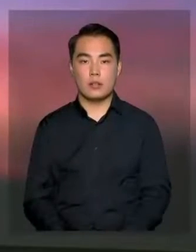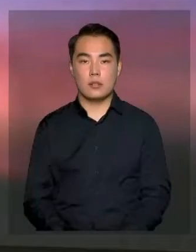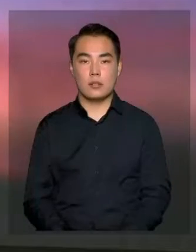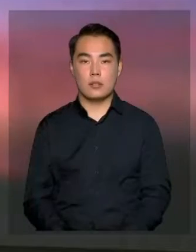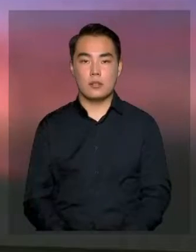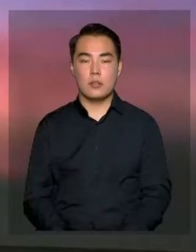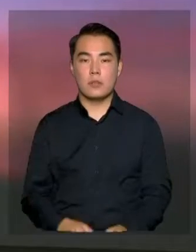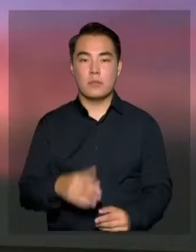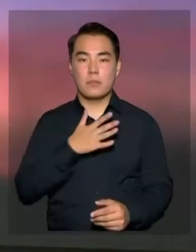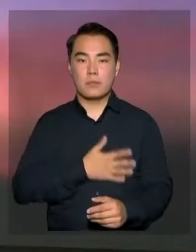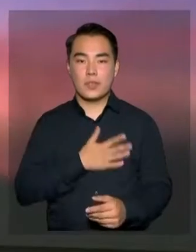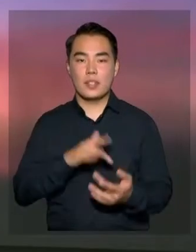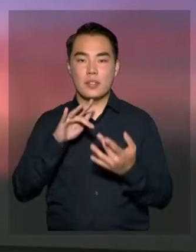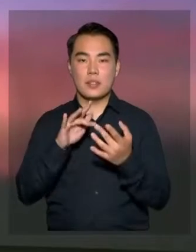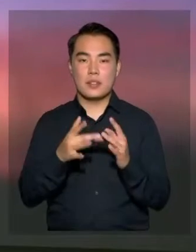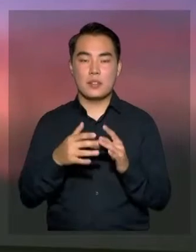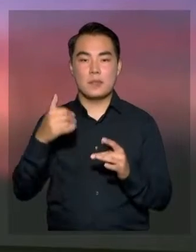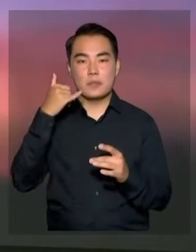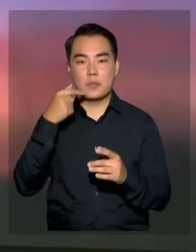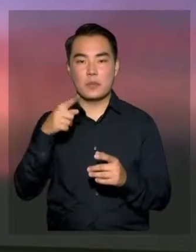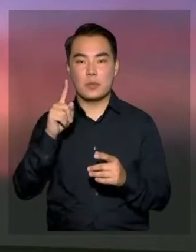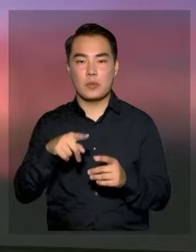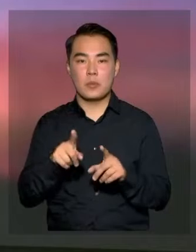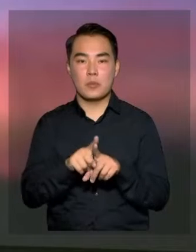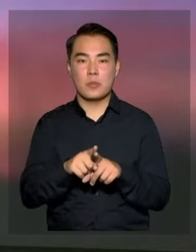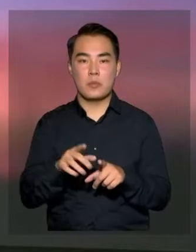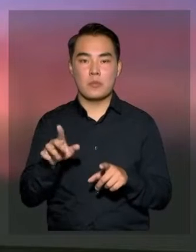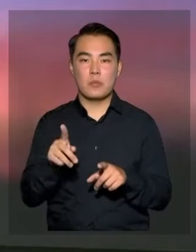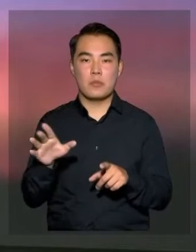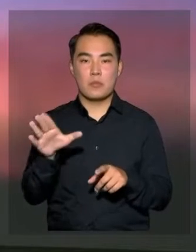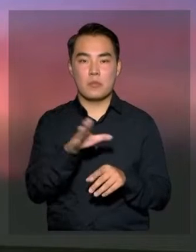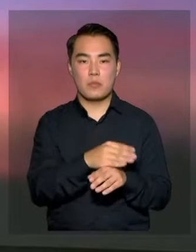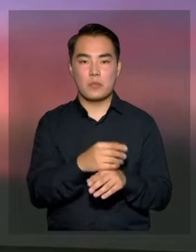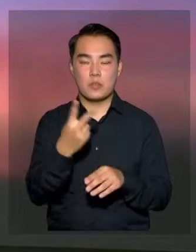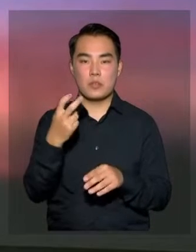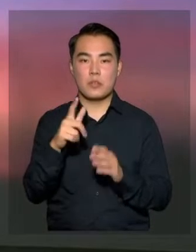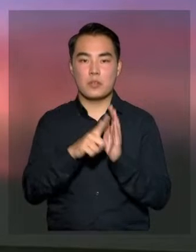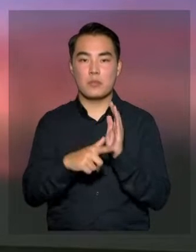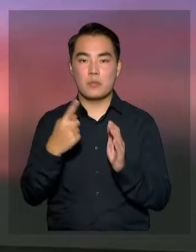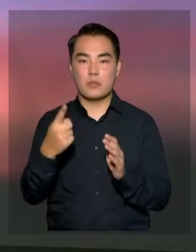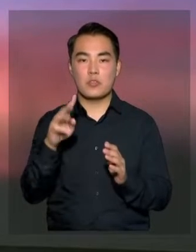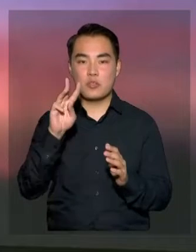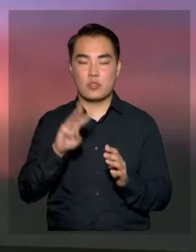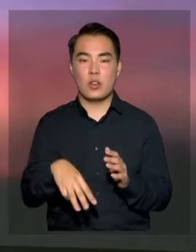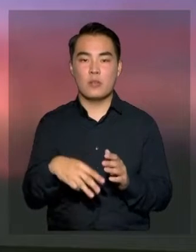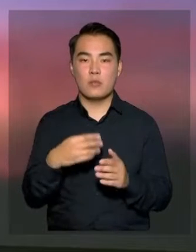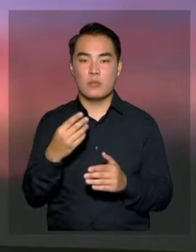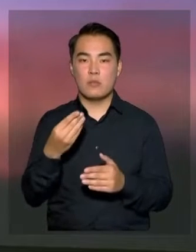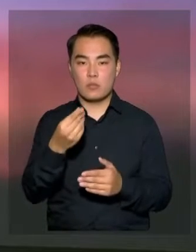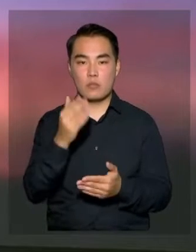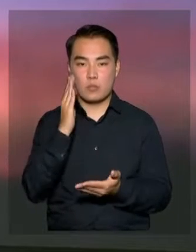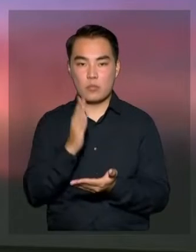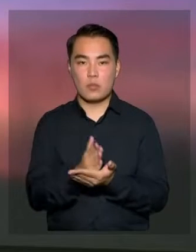Сапасыз интернет үшін еліміздің байланыс операторлары шамамен 271 миллион теңге айыппұл төлейді. Ал бұл